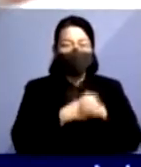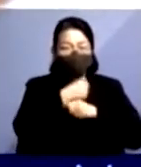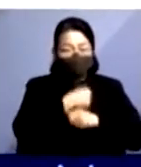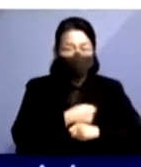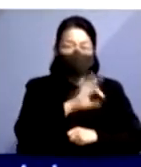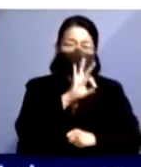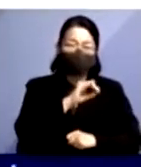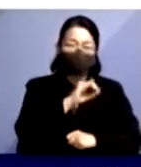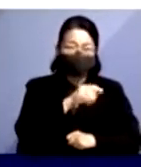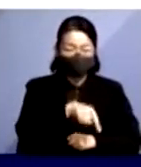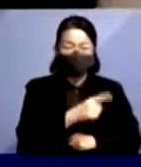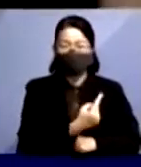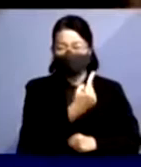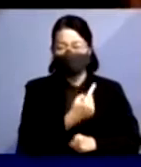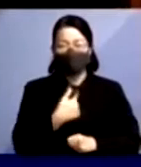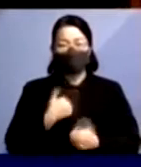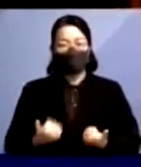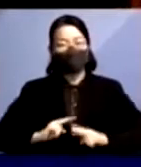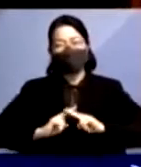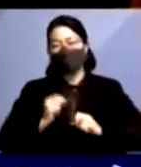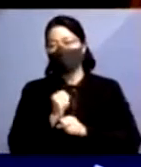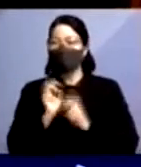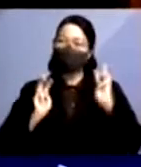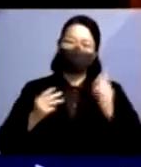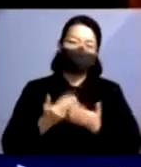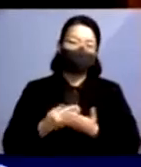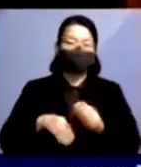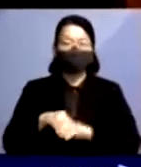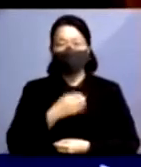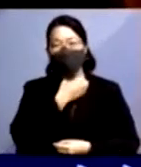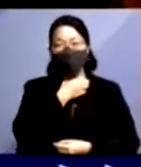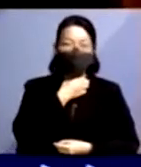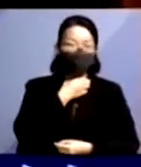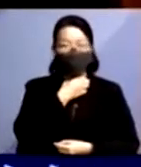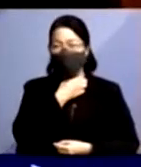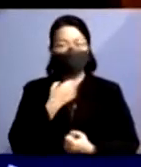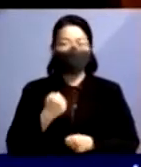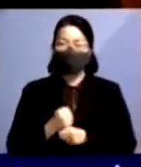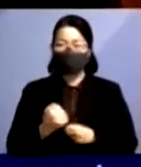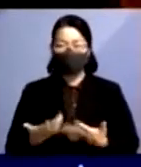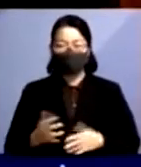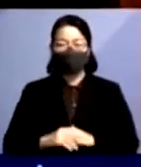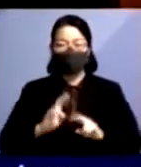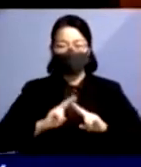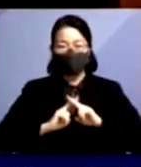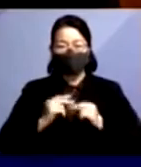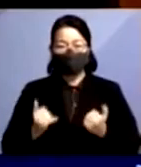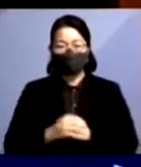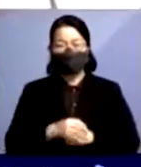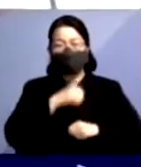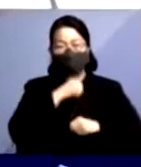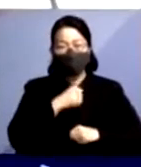องก็แล้วเขาก็ช่วยเหลือตนเองไม่ได้ด้วยไงคุณยายเนี่ยนะก็เลยไม่สามารถรับประทานอาหารได้ก็ต้องทานนมไปกัน